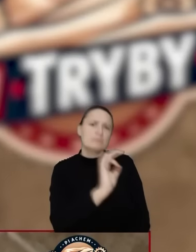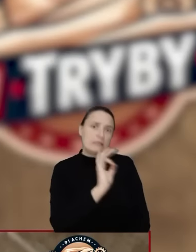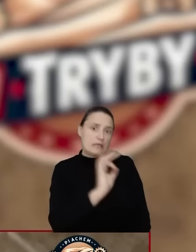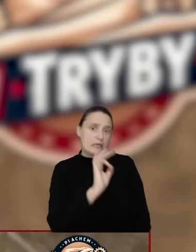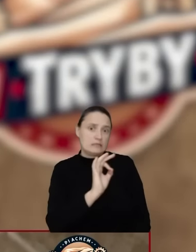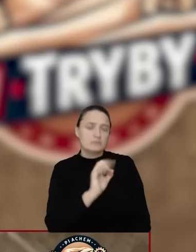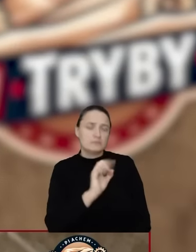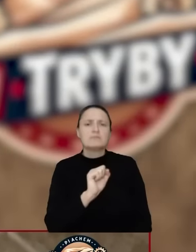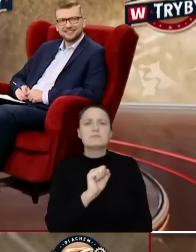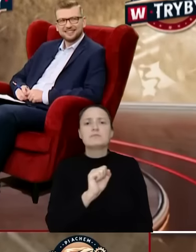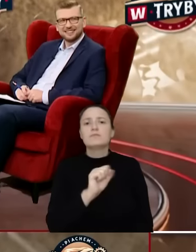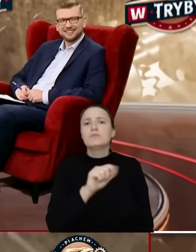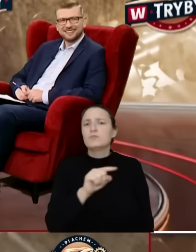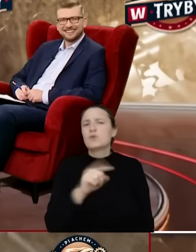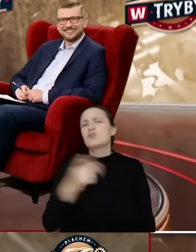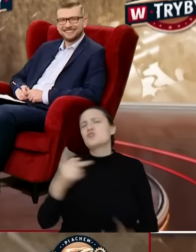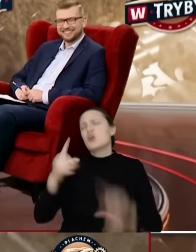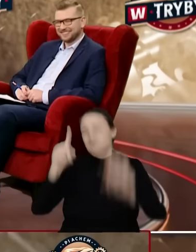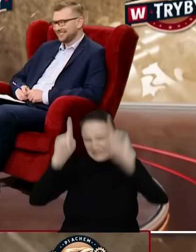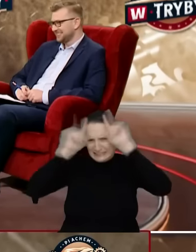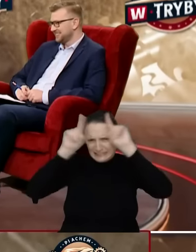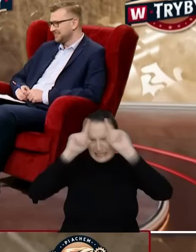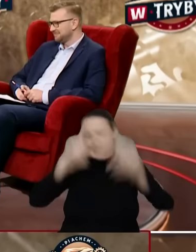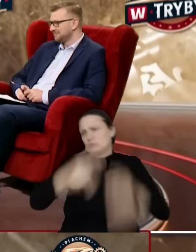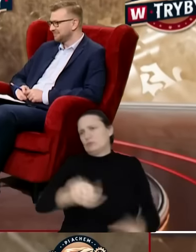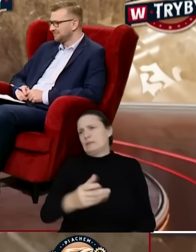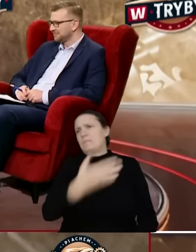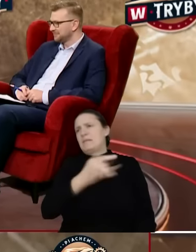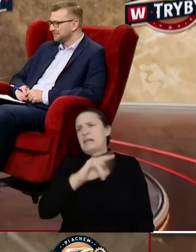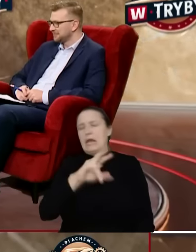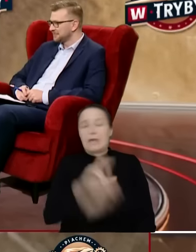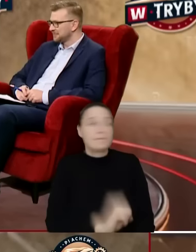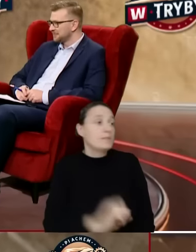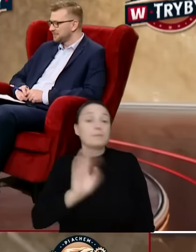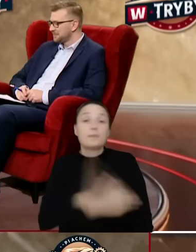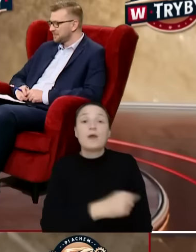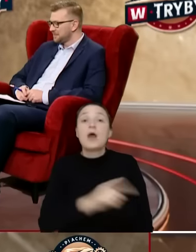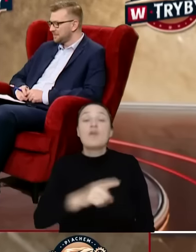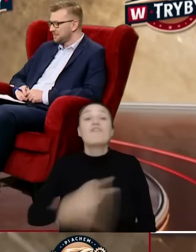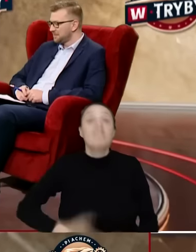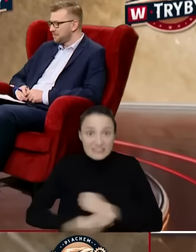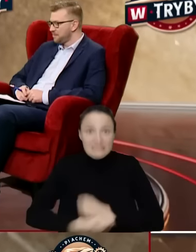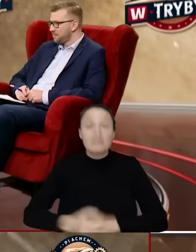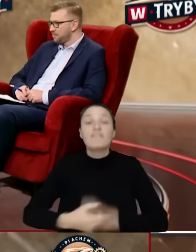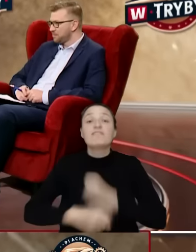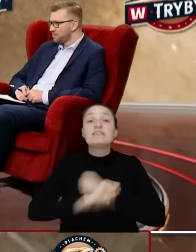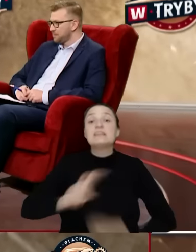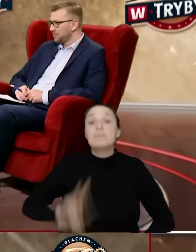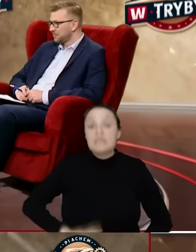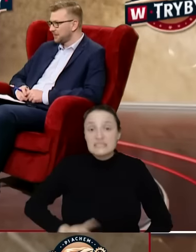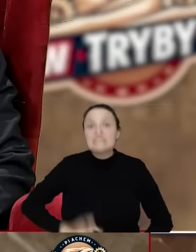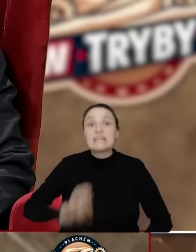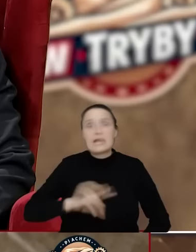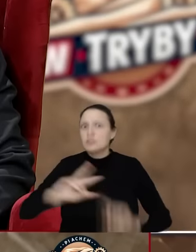Mów Belzebubowi, wszyscy wiedzą, Belzebubowi, to jeszcze w związku z tym, że jest wiceministrem, to trzecie mieszkanie